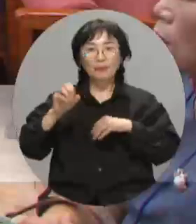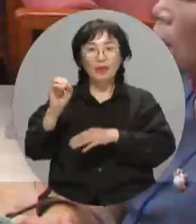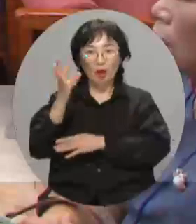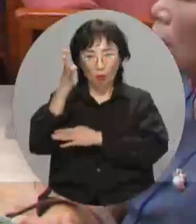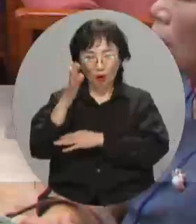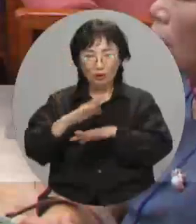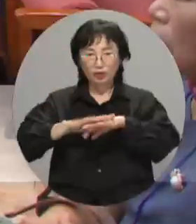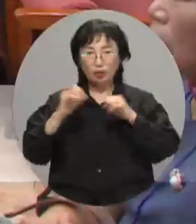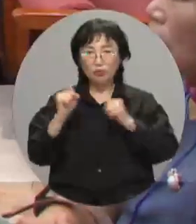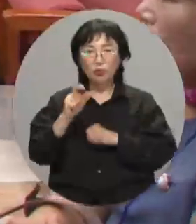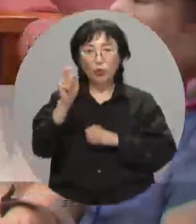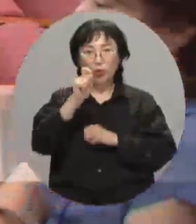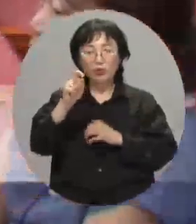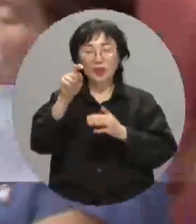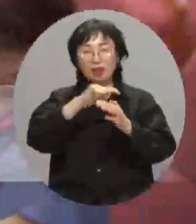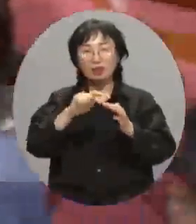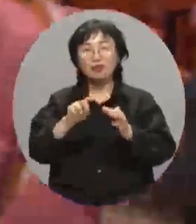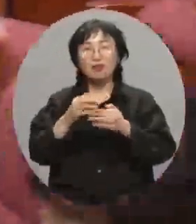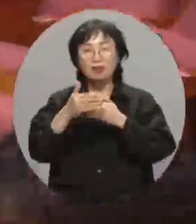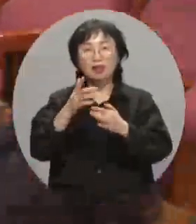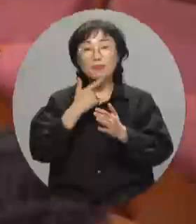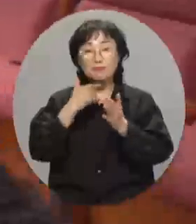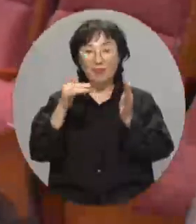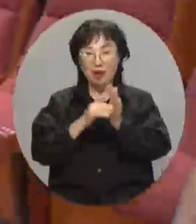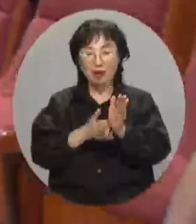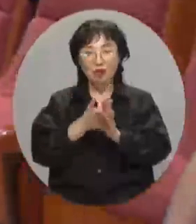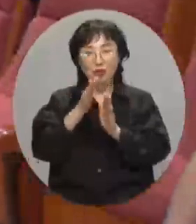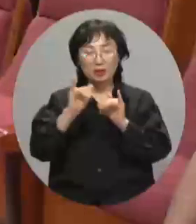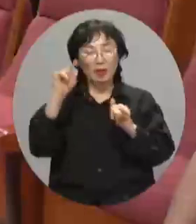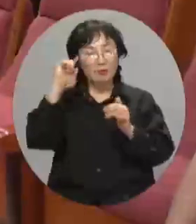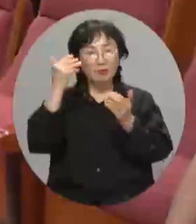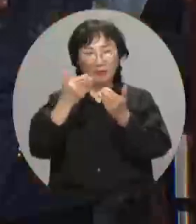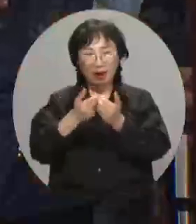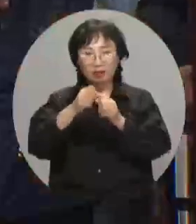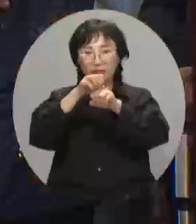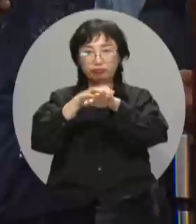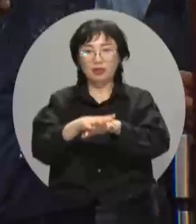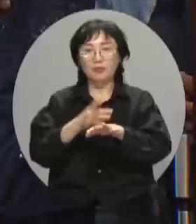전북 고창에서 진행된 공청회는 주민들의 반발로 무산된 바 있습니다.